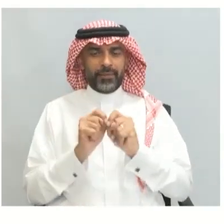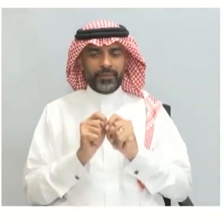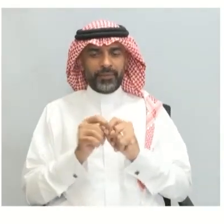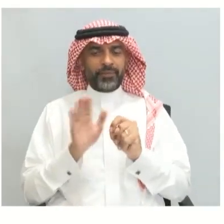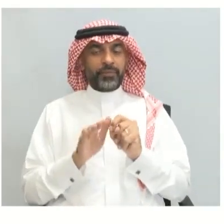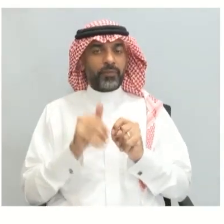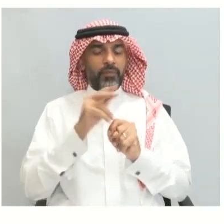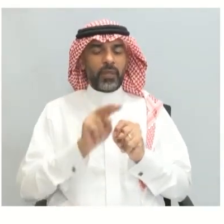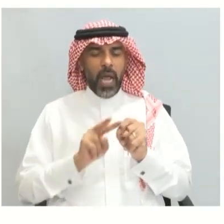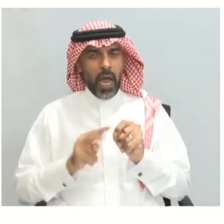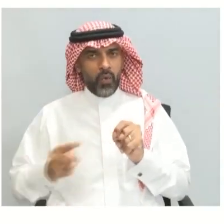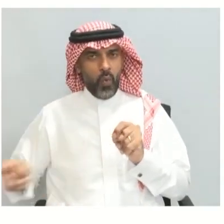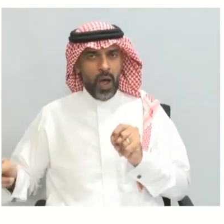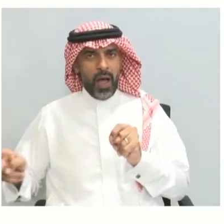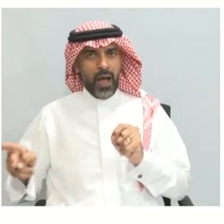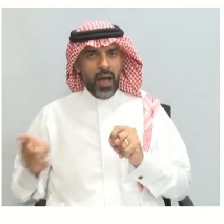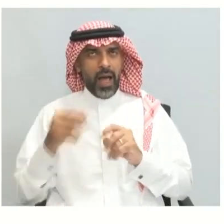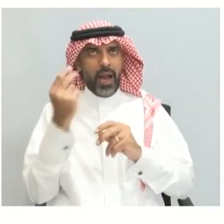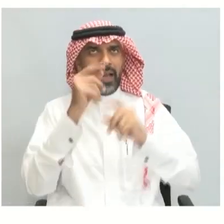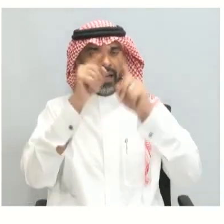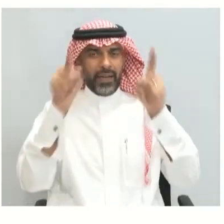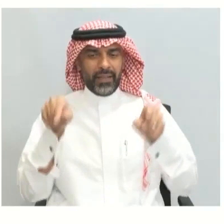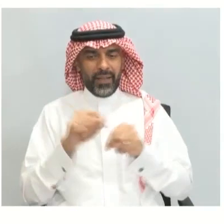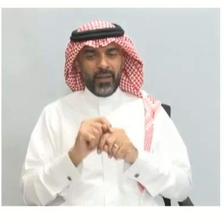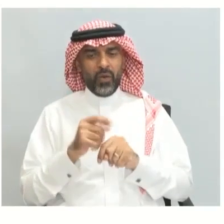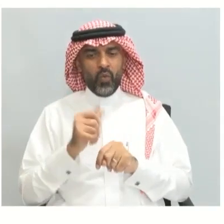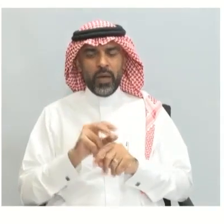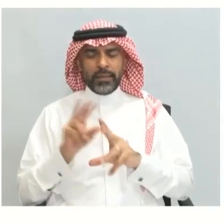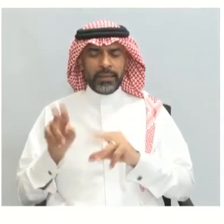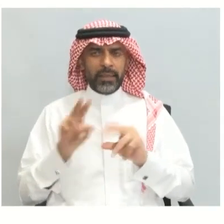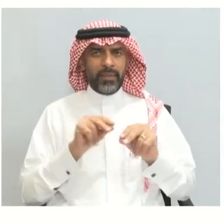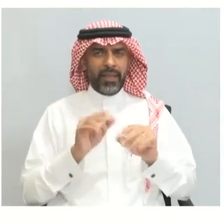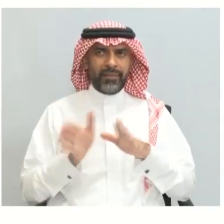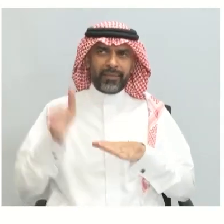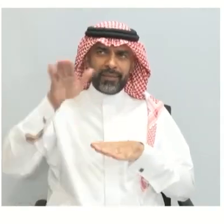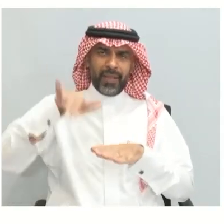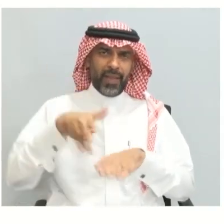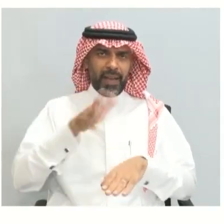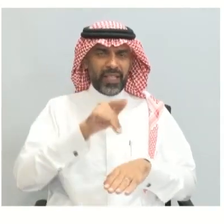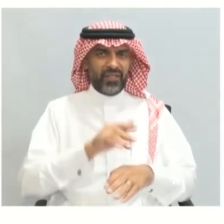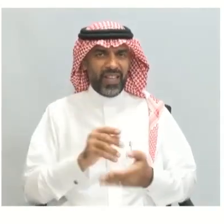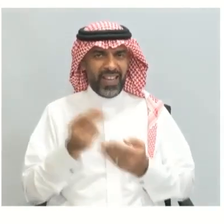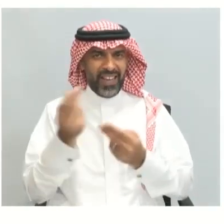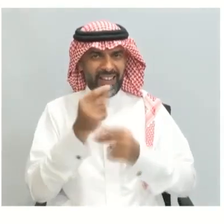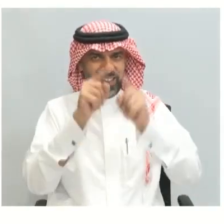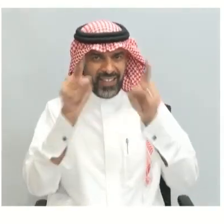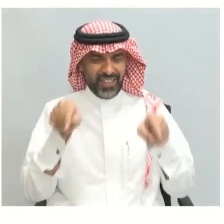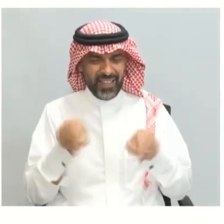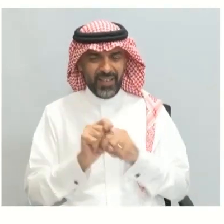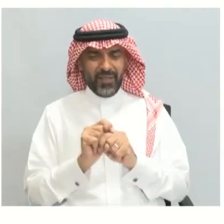ذلك الى انواع الخرائط وتمثيل التضاريس على الخريطه ومن ثم ابنائي وبنات